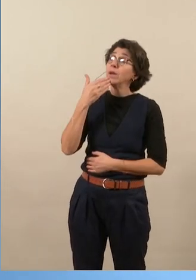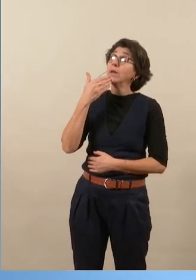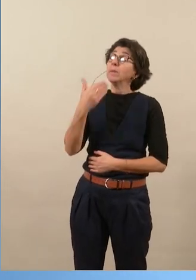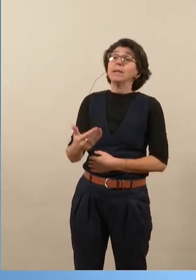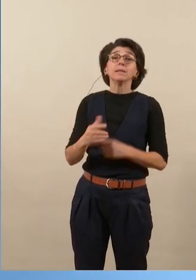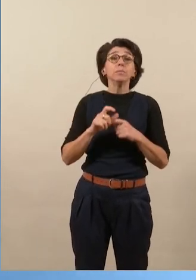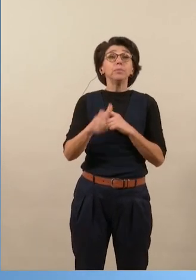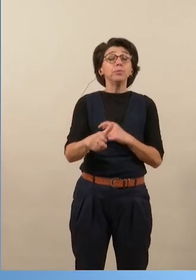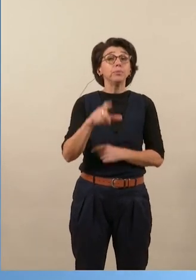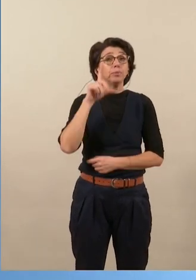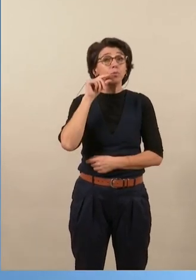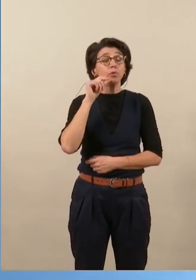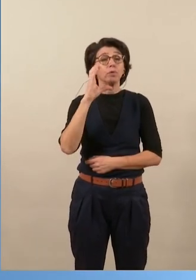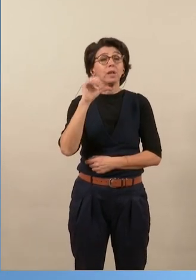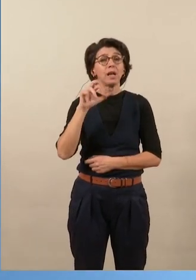monsieur